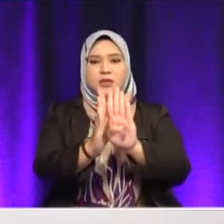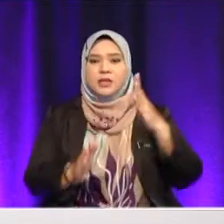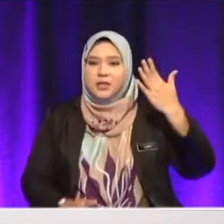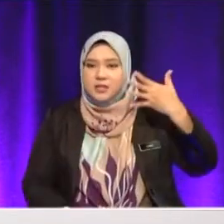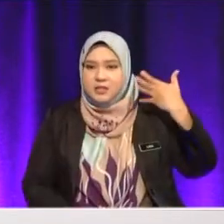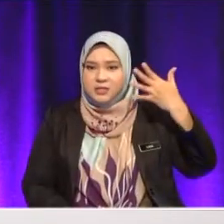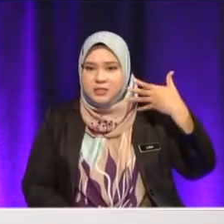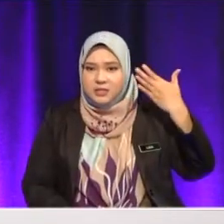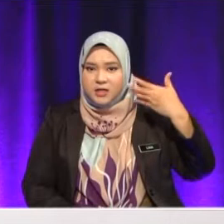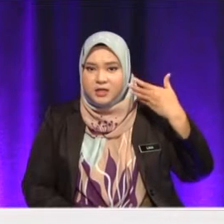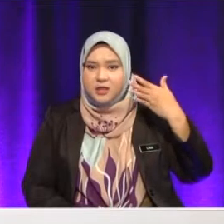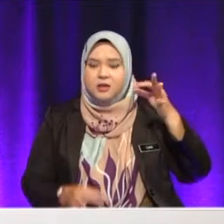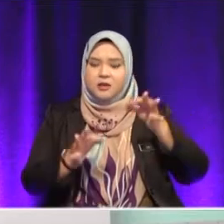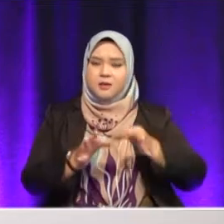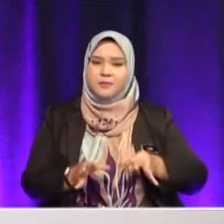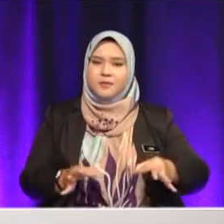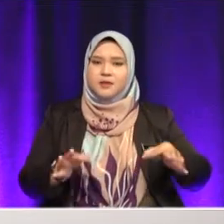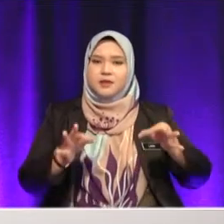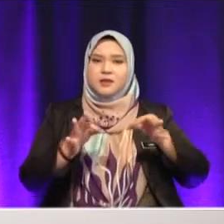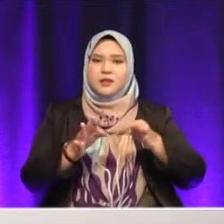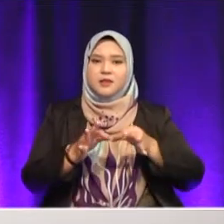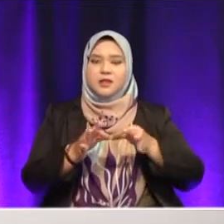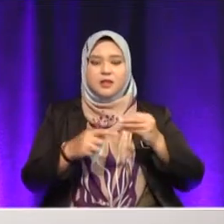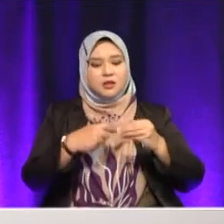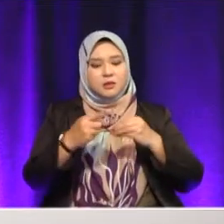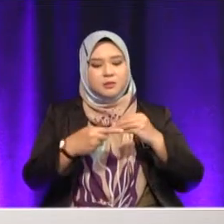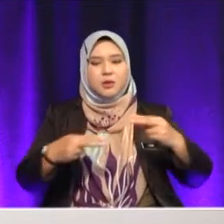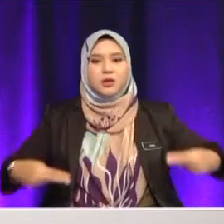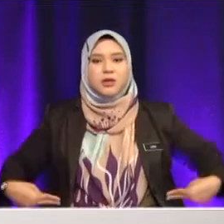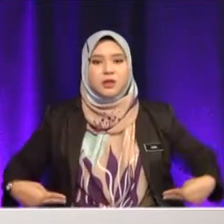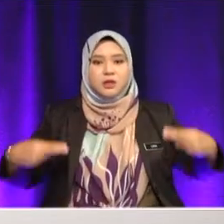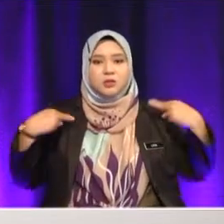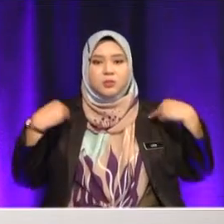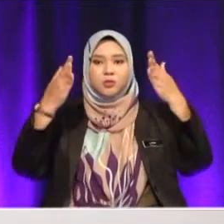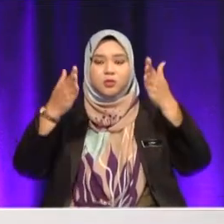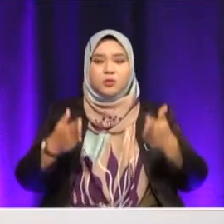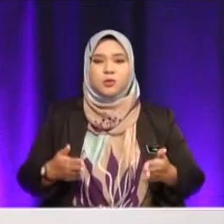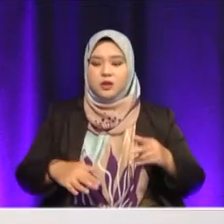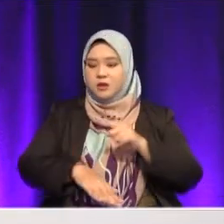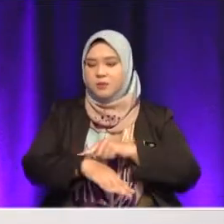segenap lapisan masyarakat sama di dalam maupun luar negeri